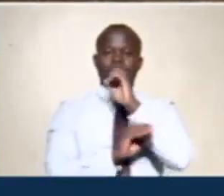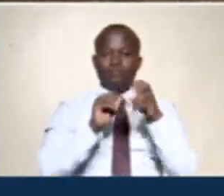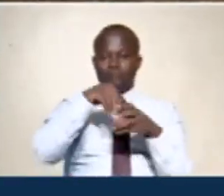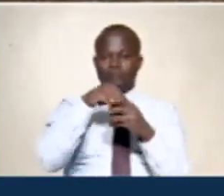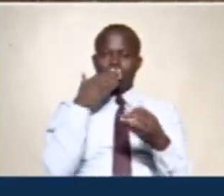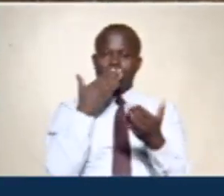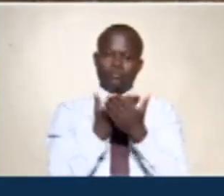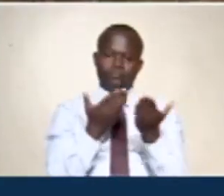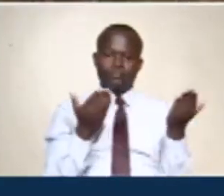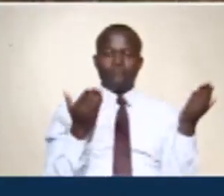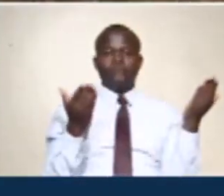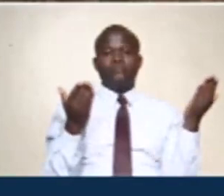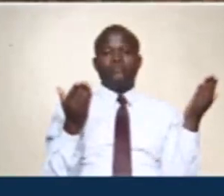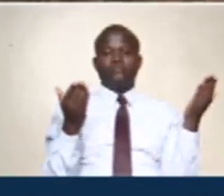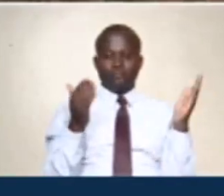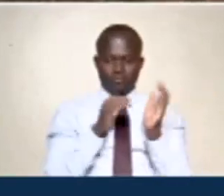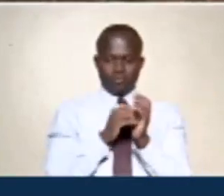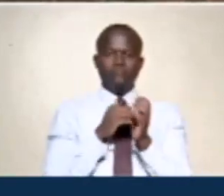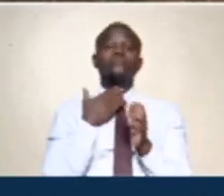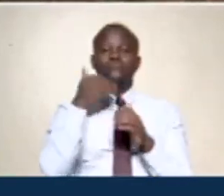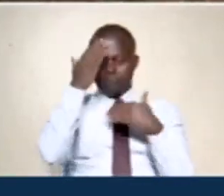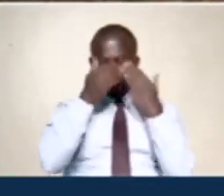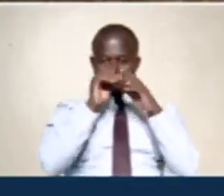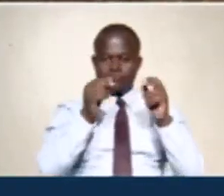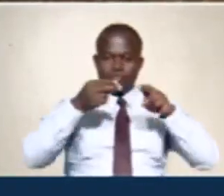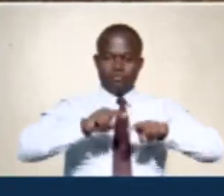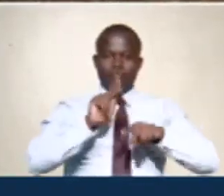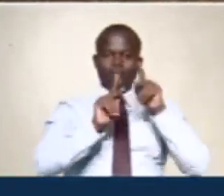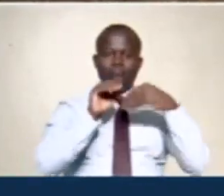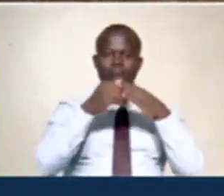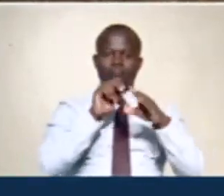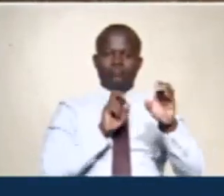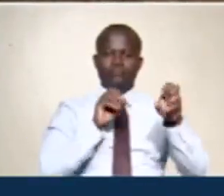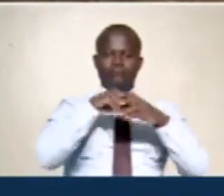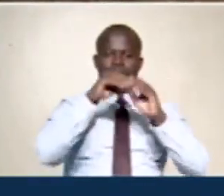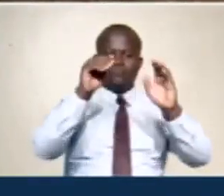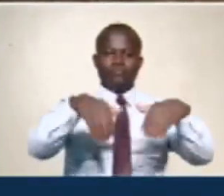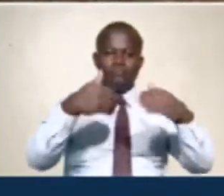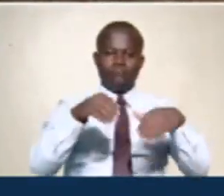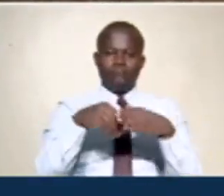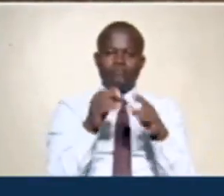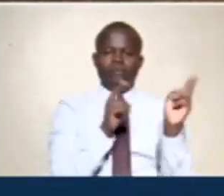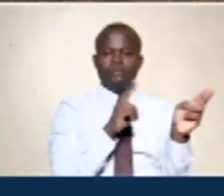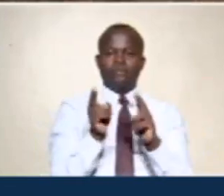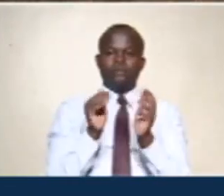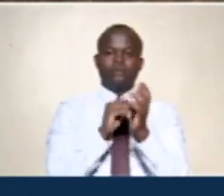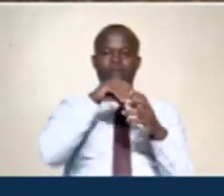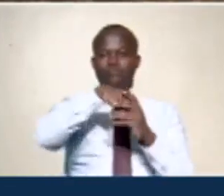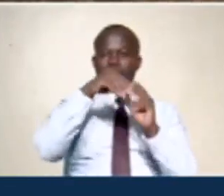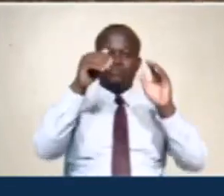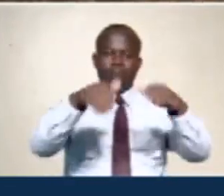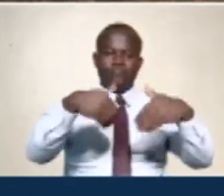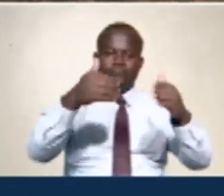neza kuri ubu ngubu turashaka kugira ngo habe ndetse abantu tuve mu buhinzi busanzwe tujye mu